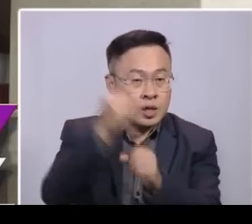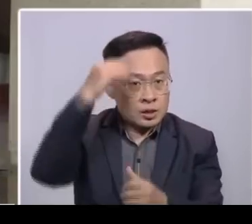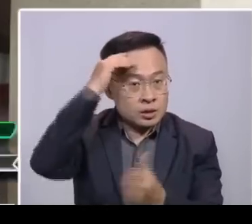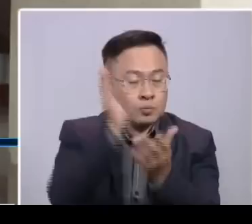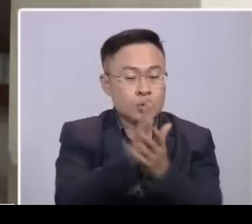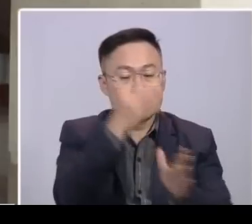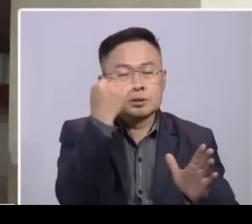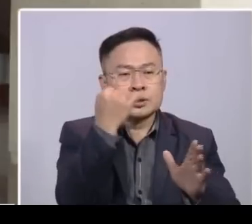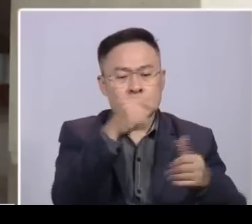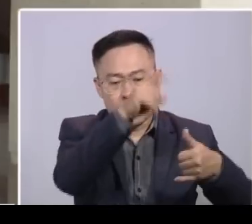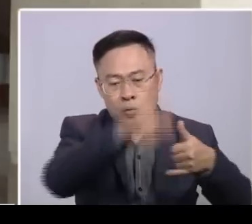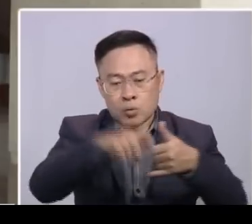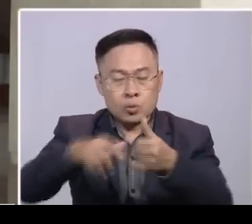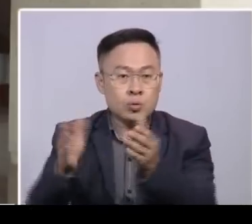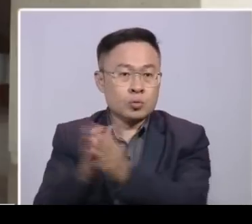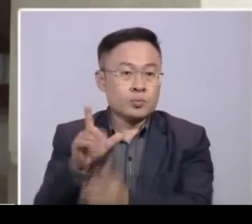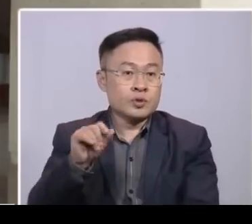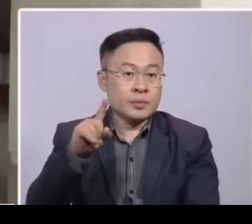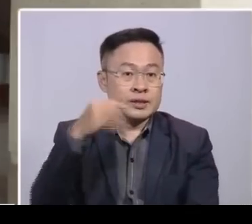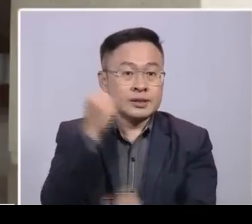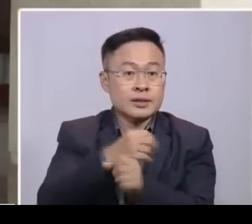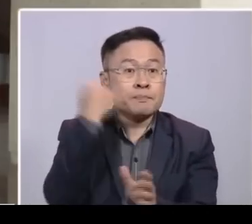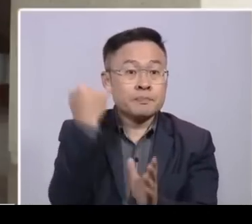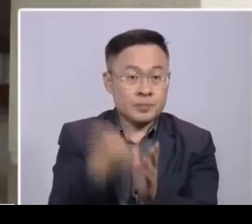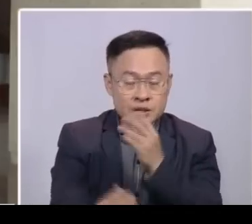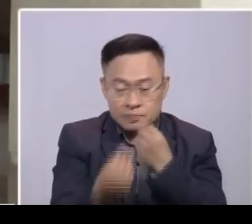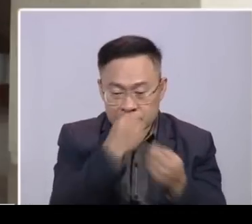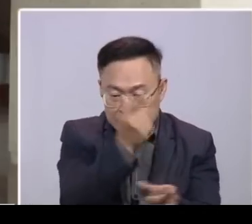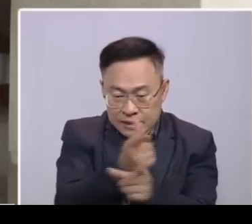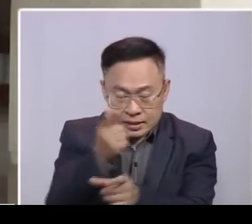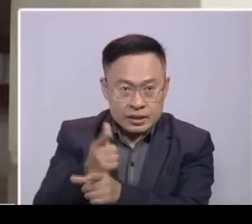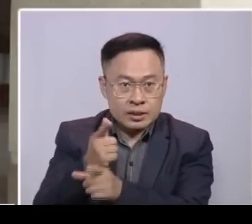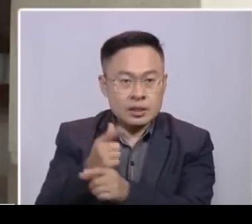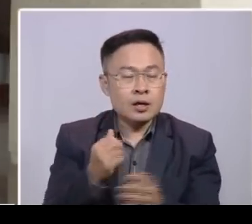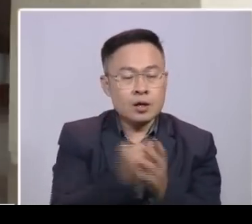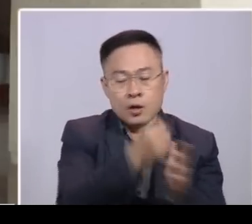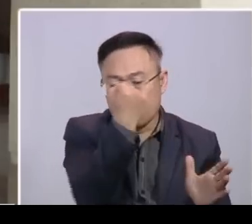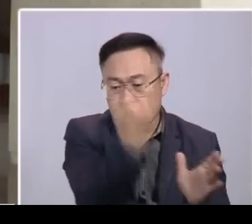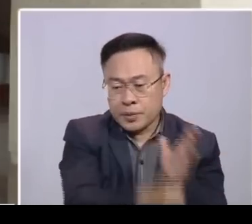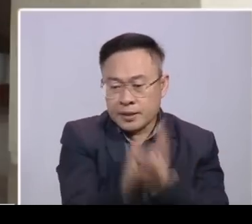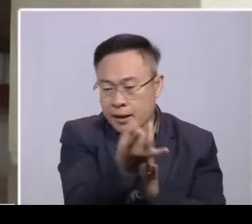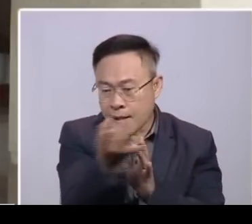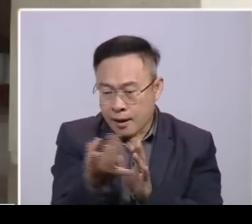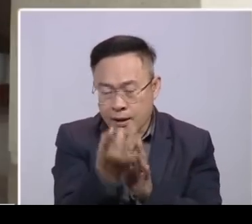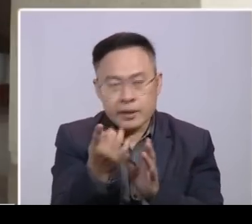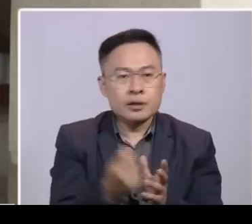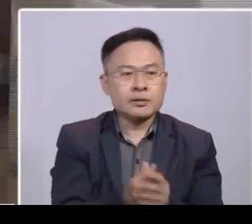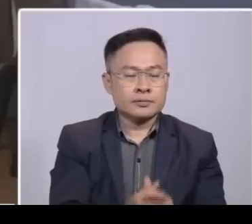ากับตำรวจรวม21นายที่เข้าร่วมงานเลี้ยงบ้านกำนันนกในข้อหาอะไรบ้าง